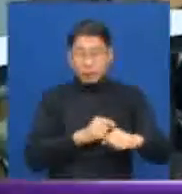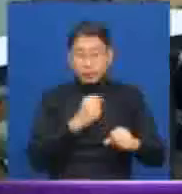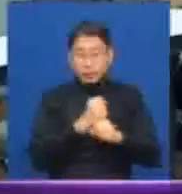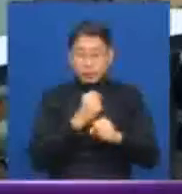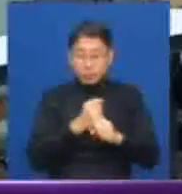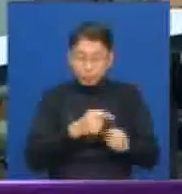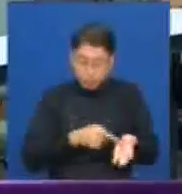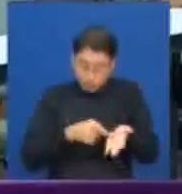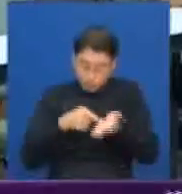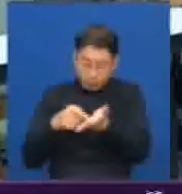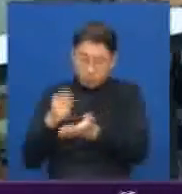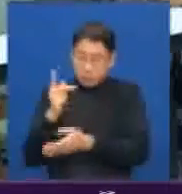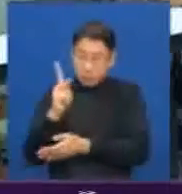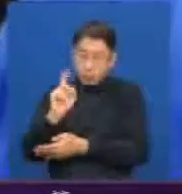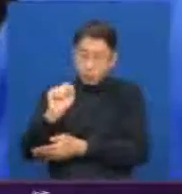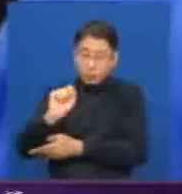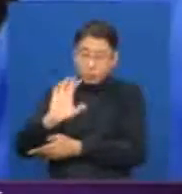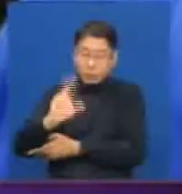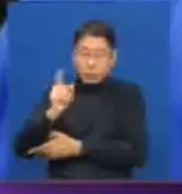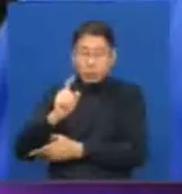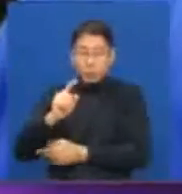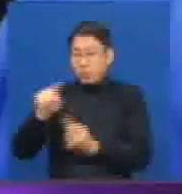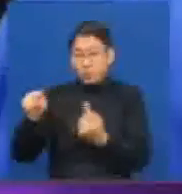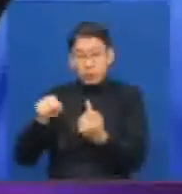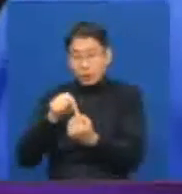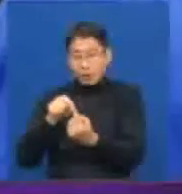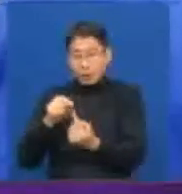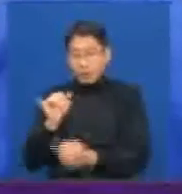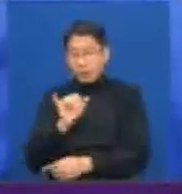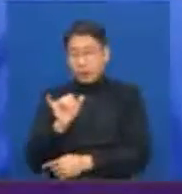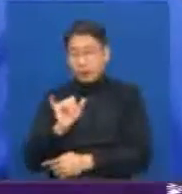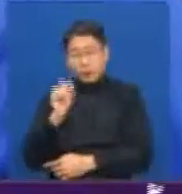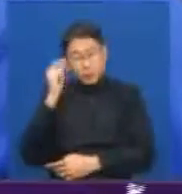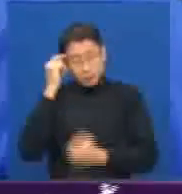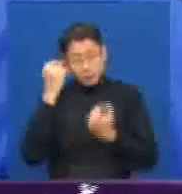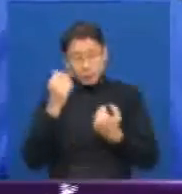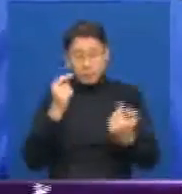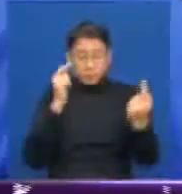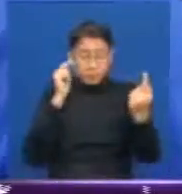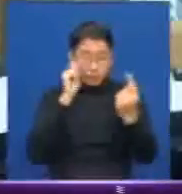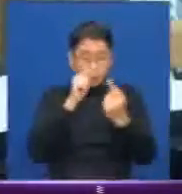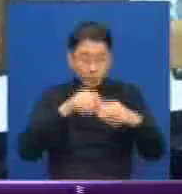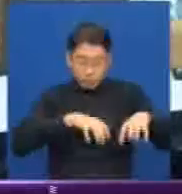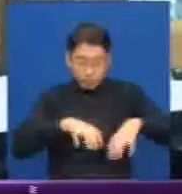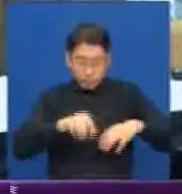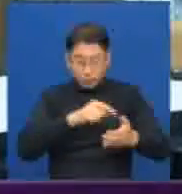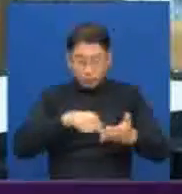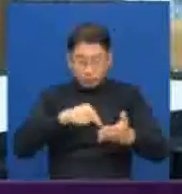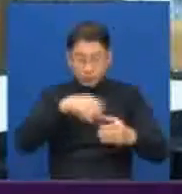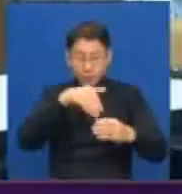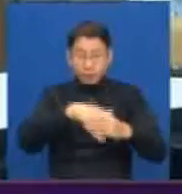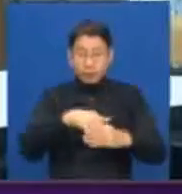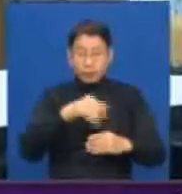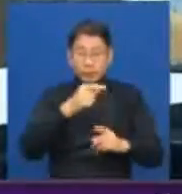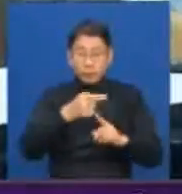ข้อมูลเสนอไปยังคสช.เมื่อใดแม้ว่าคสช.จะมีเป้าหมายที่จะจัดการเลือกตั้งในเดือนตุลาคมปี2558